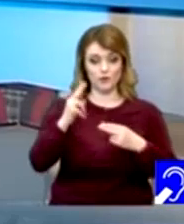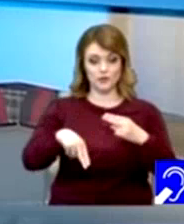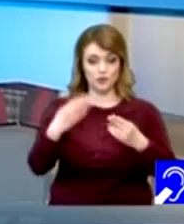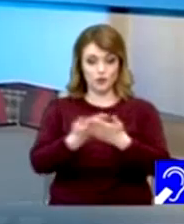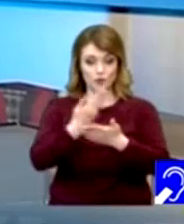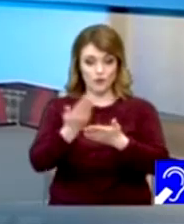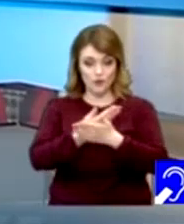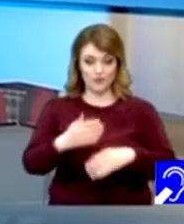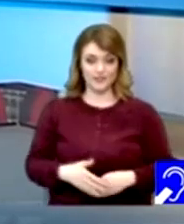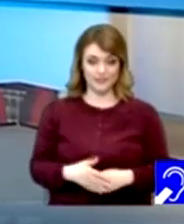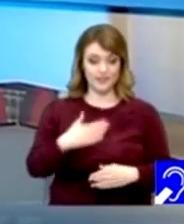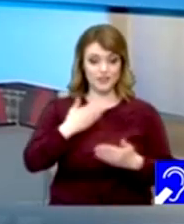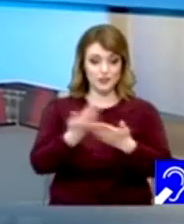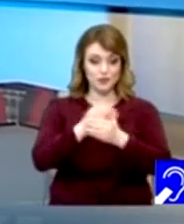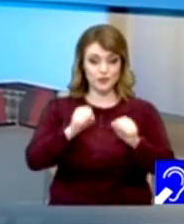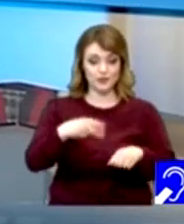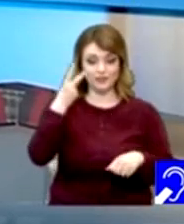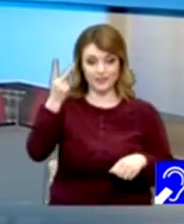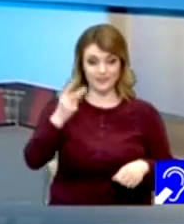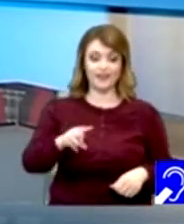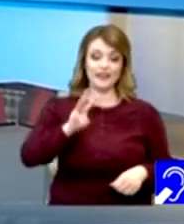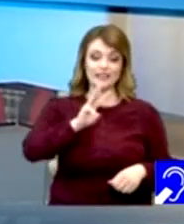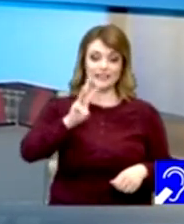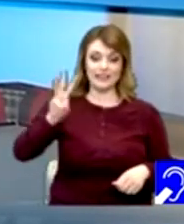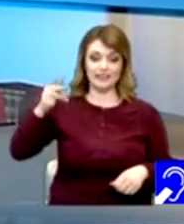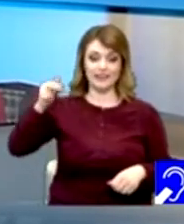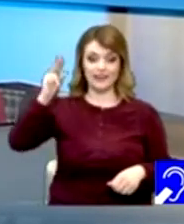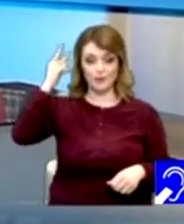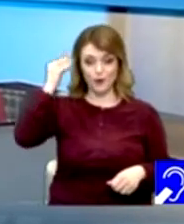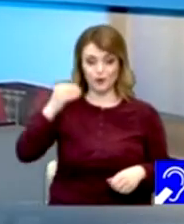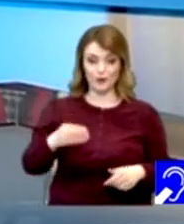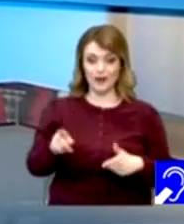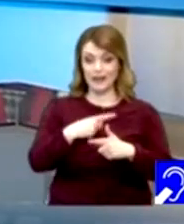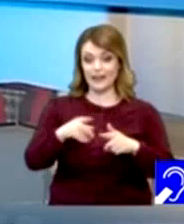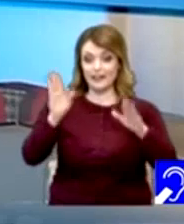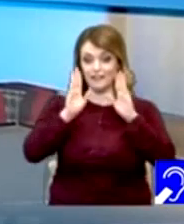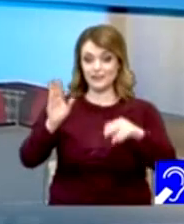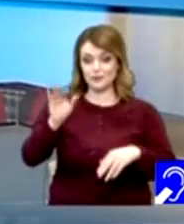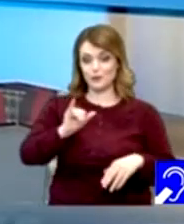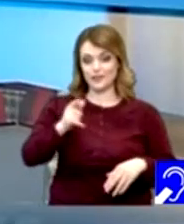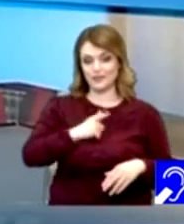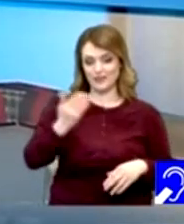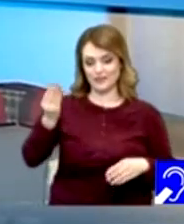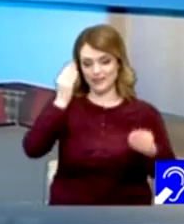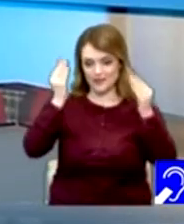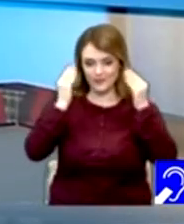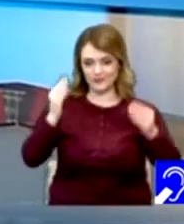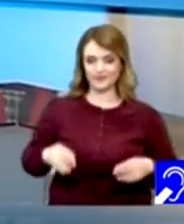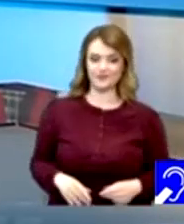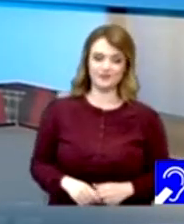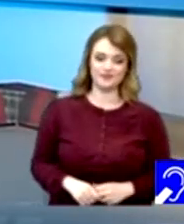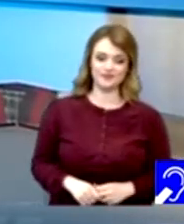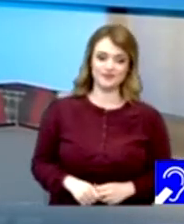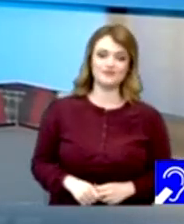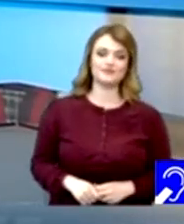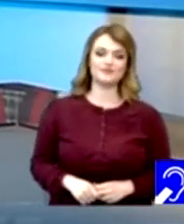Telejurnalul a ajuns la final. Știrile noastre le găsiți pe tvrmoldova.md sau pe pagina de Facebook, unde așteptăm opiniile și